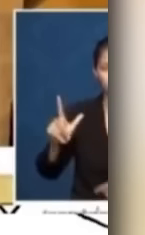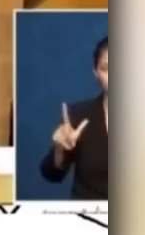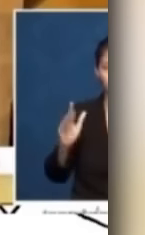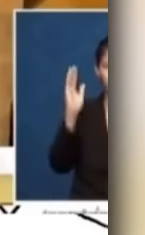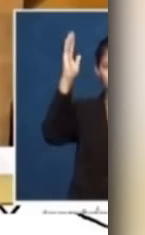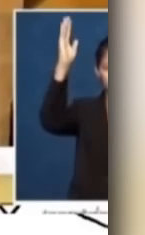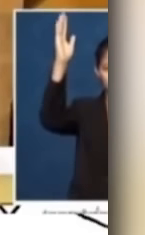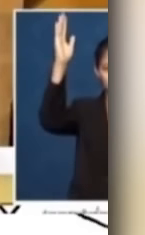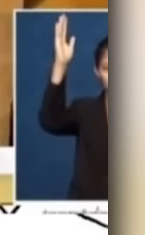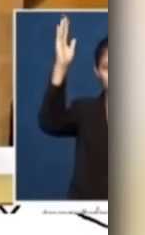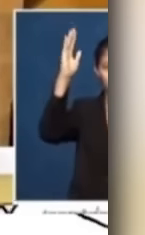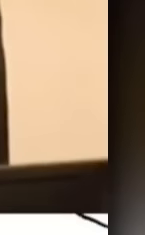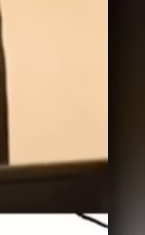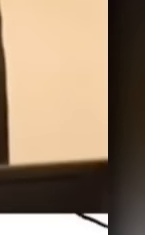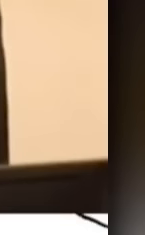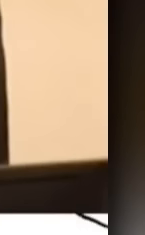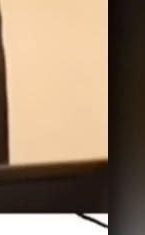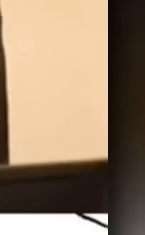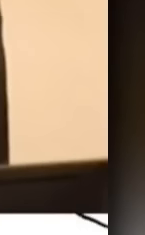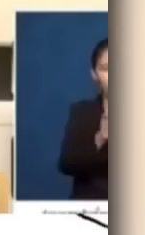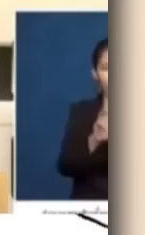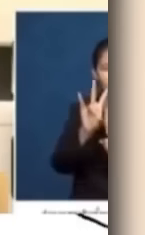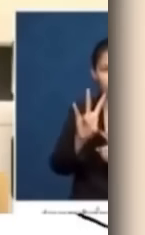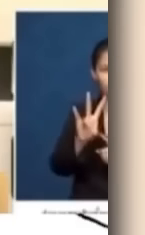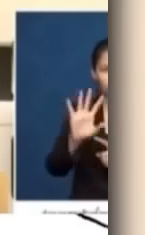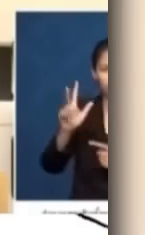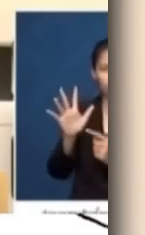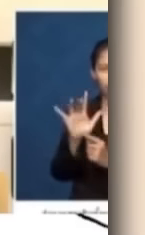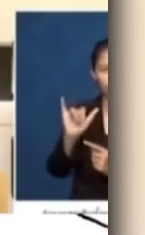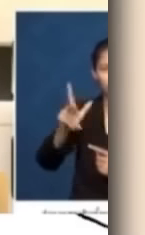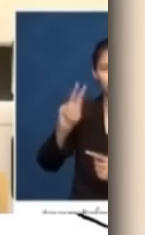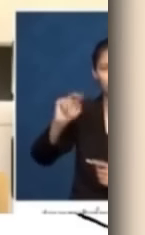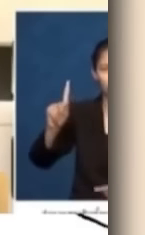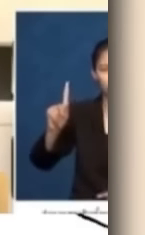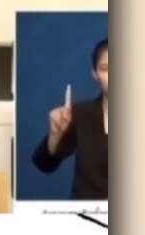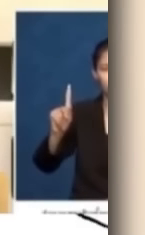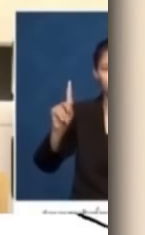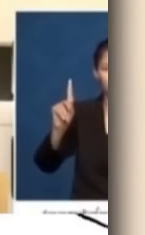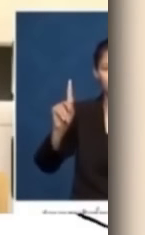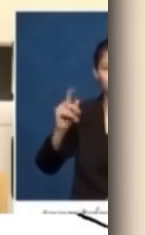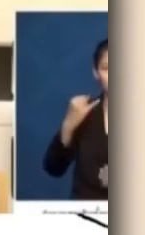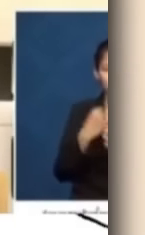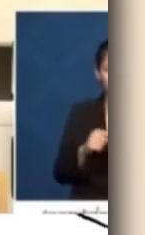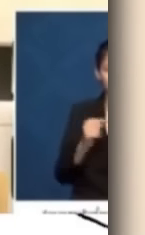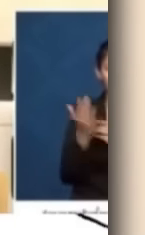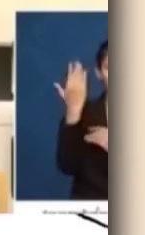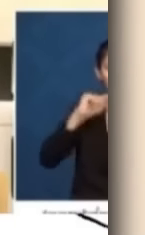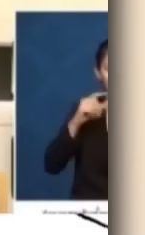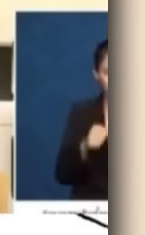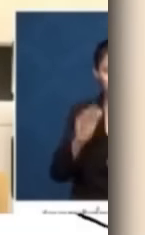งกิจฉัตรมาลีรัตน์และน้องแลนบิดอยู่ครับ นายชัยชนกชิดชอบ ถึงจะผิดหวังกับการเมืองสมัยเก่า